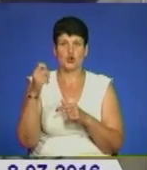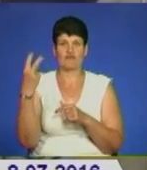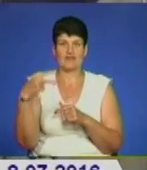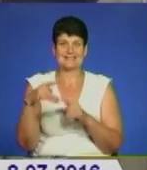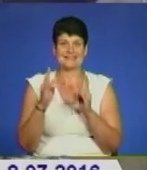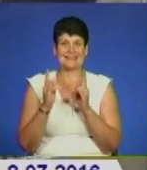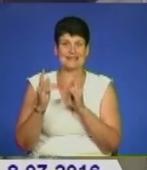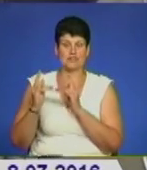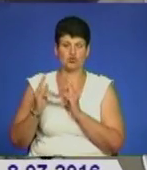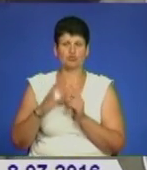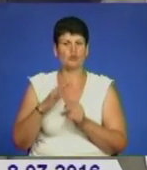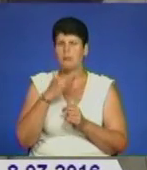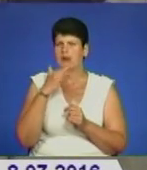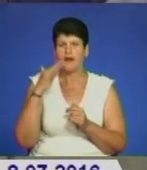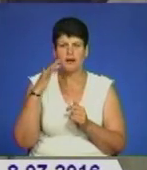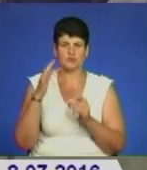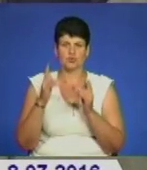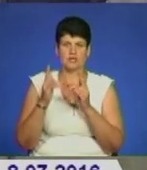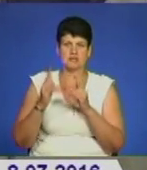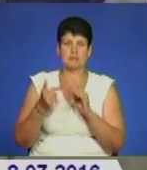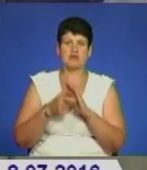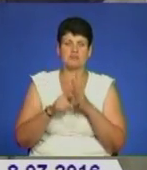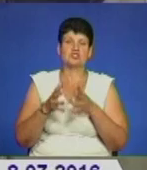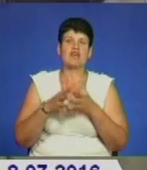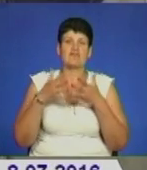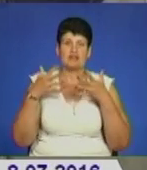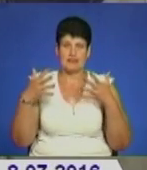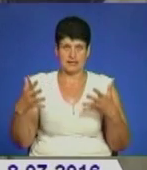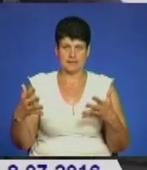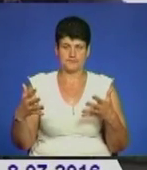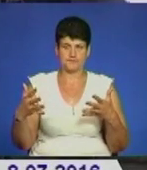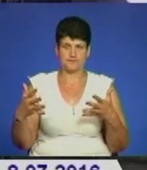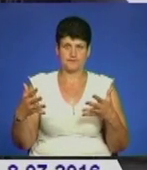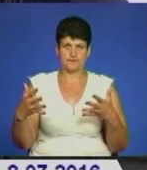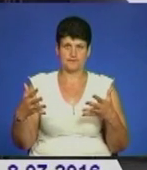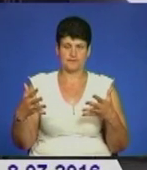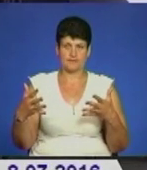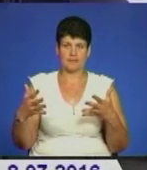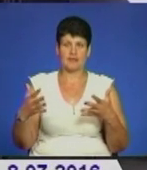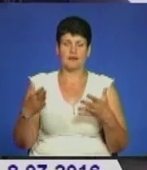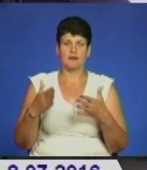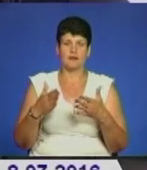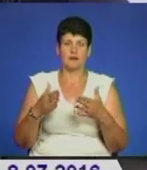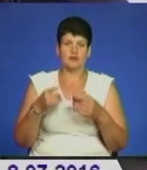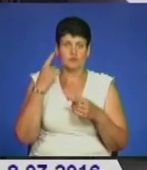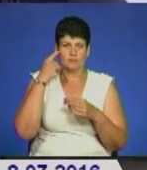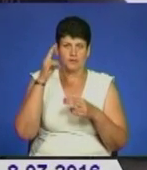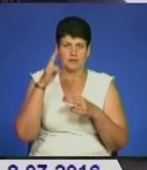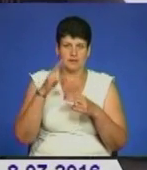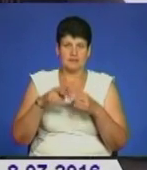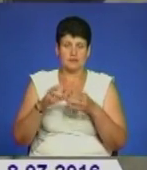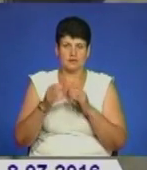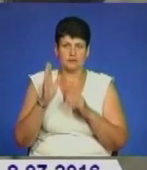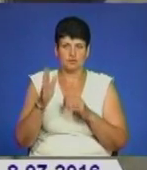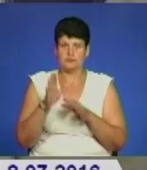ліжок навіть. Тут було дуже багато ліжок, приміщення там велике, тільки ж то нічого. Є пробіння в кінці тунелю? Можливо,